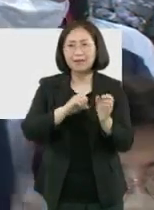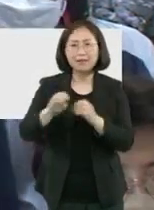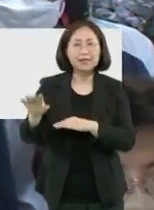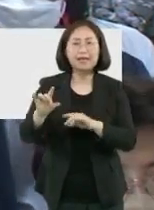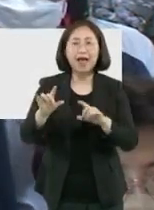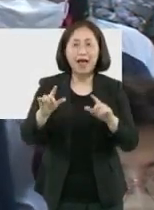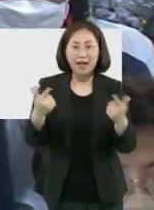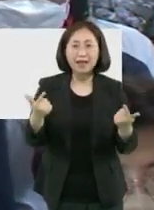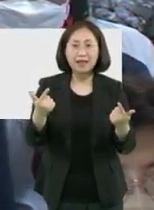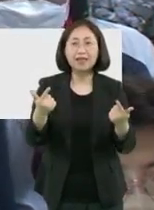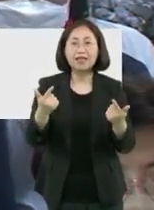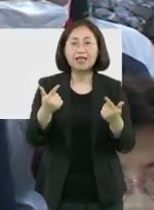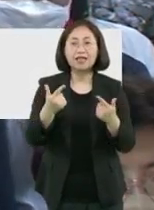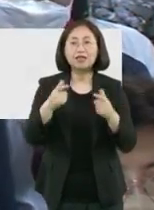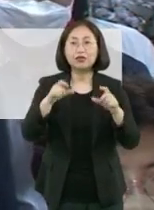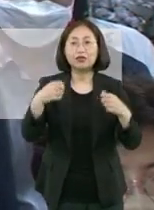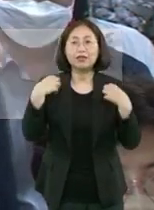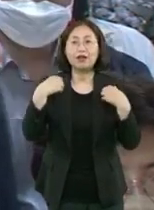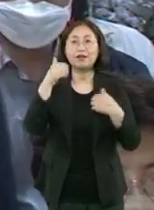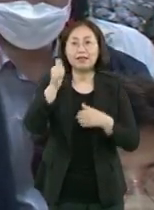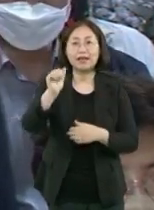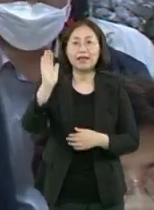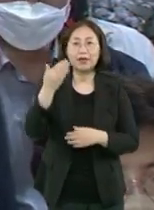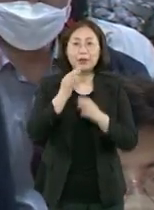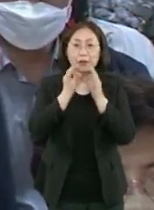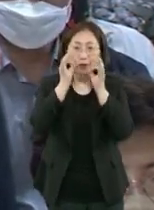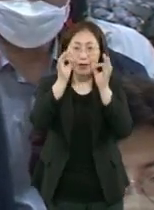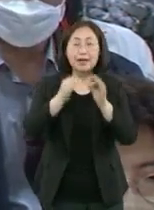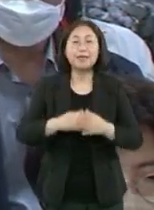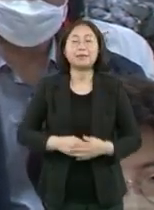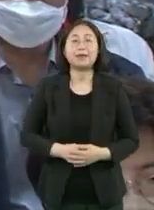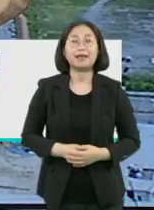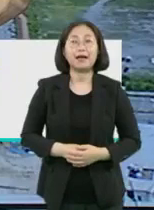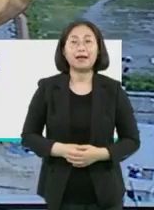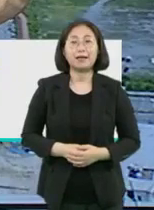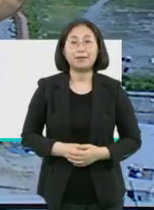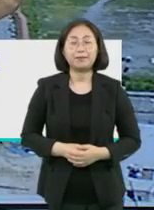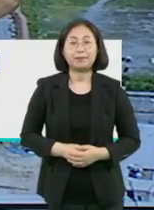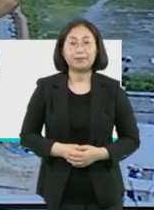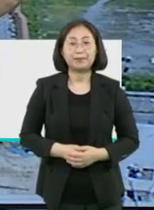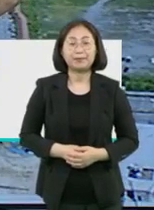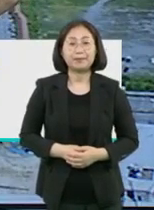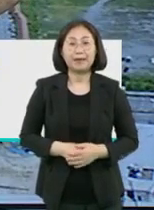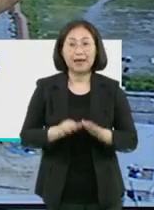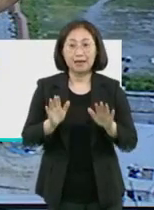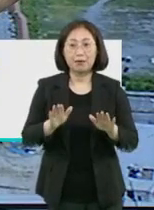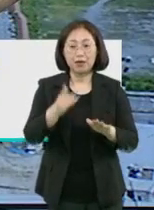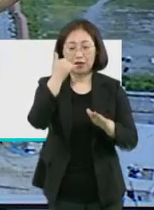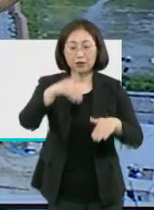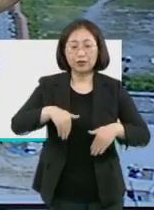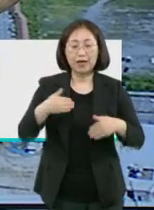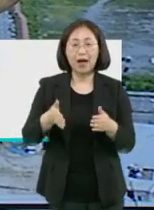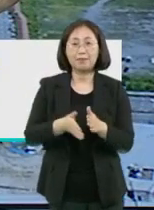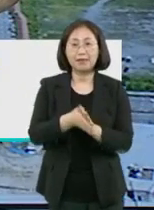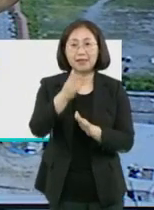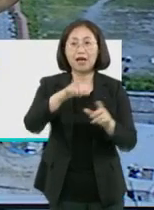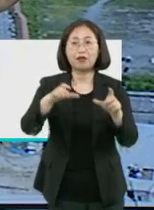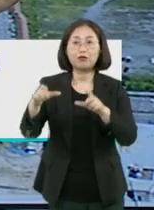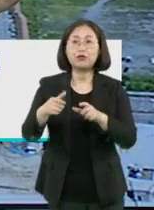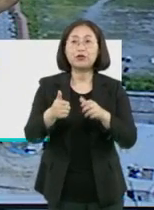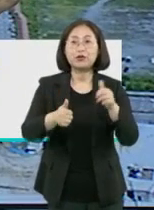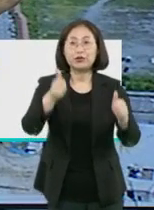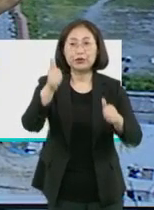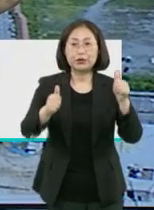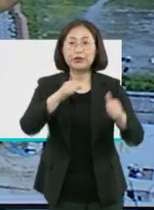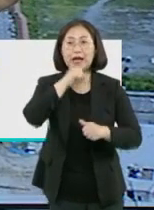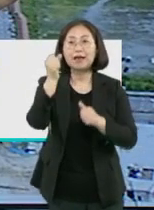구청장이 되도록 노력하겠습니다. 네, 이번엔 충남 시장 군수들의 당선